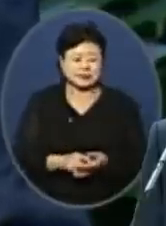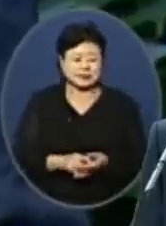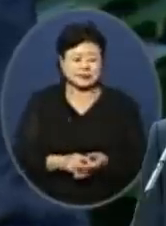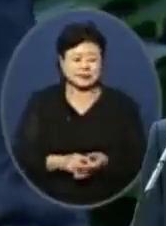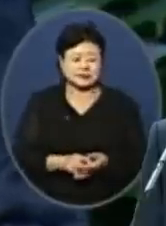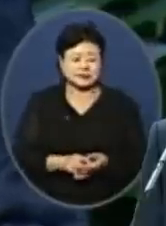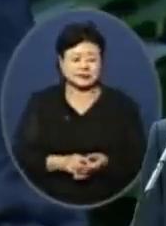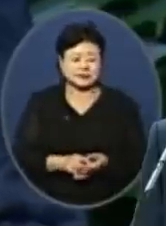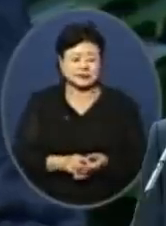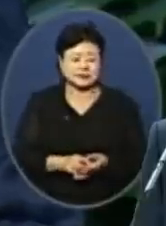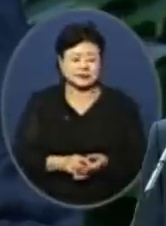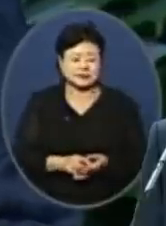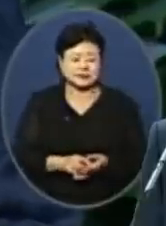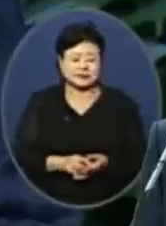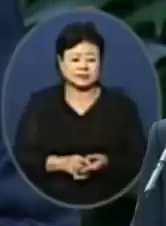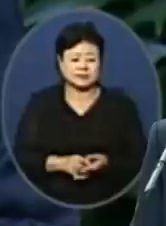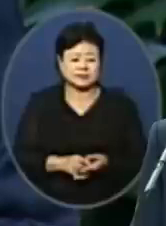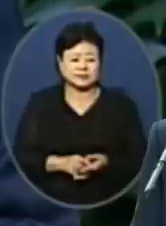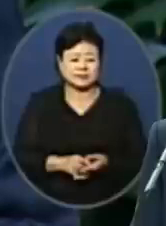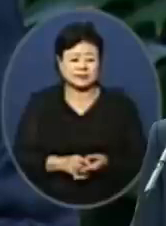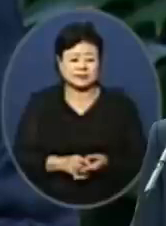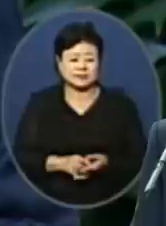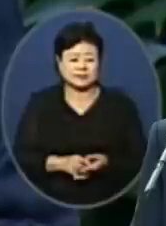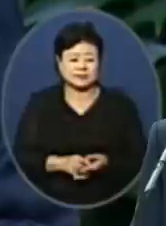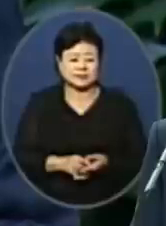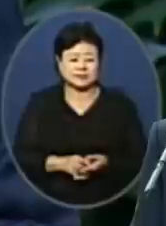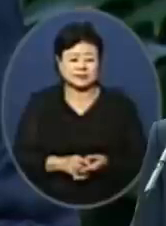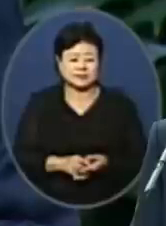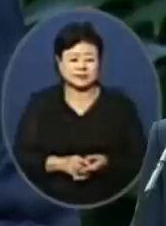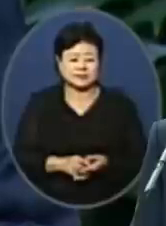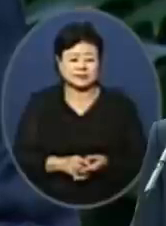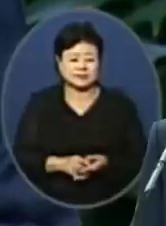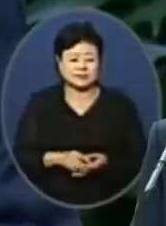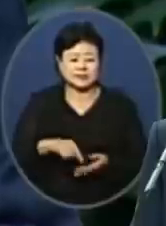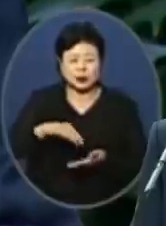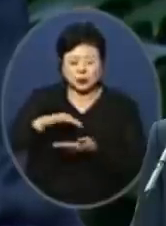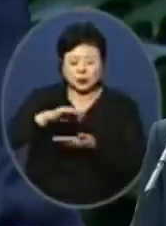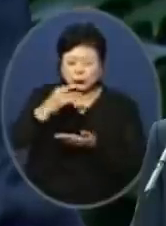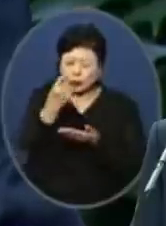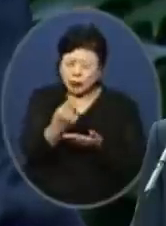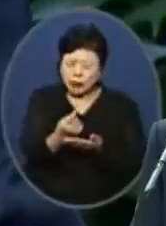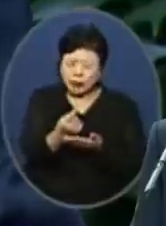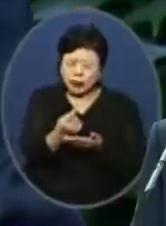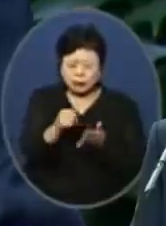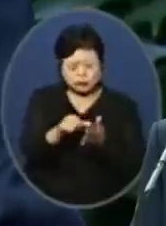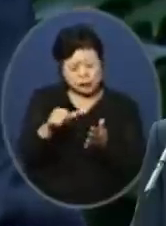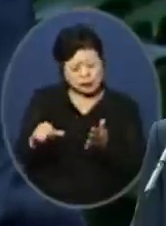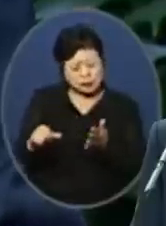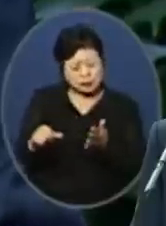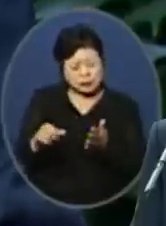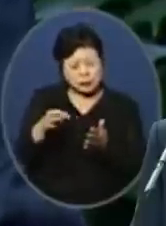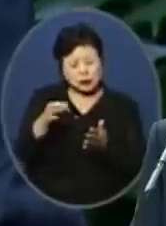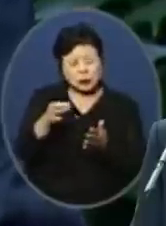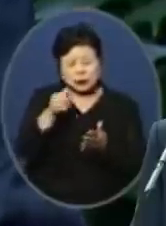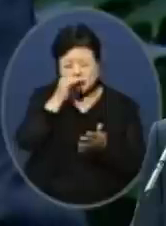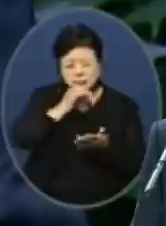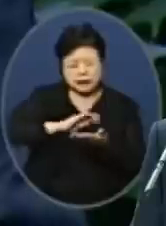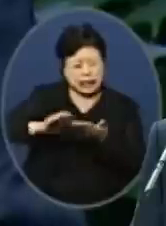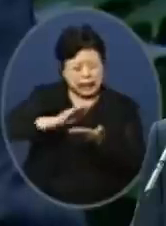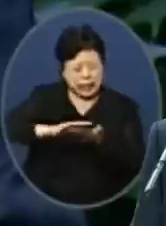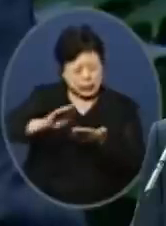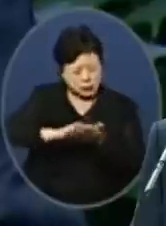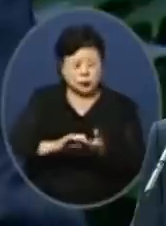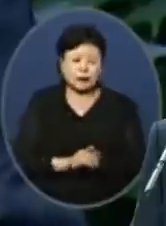나가버려요. 며칠씩 시내에서 놀다가 돌아오고 돈이 있으면 다